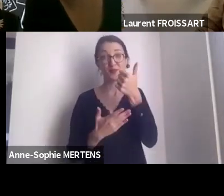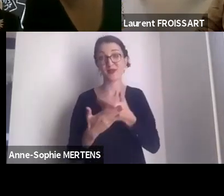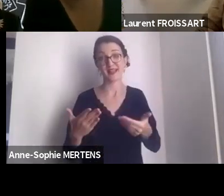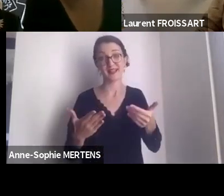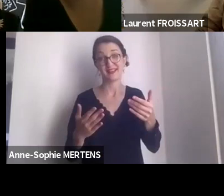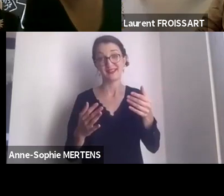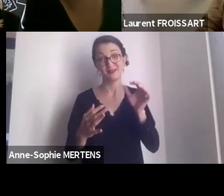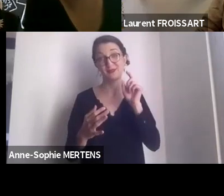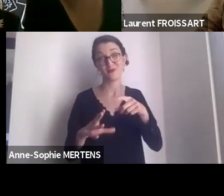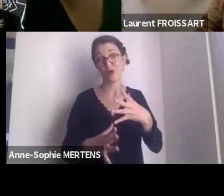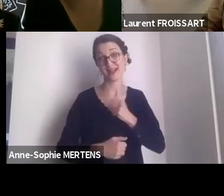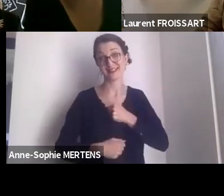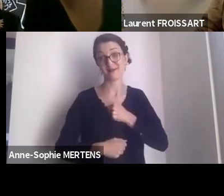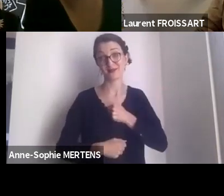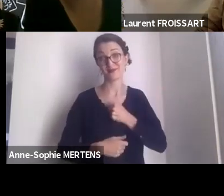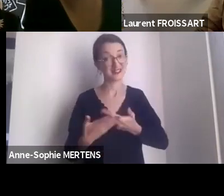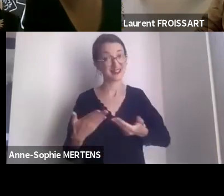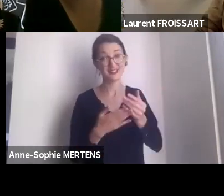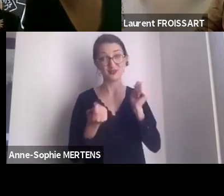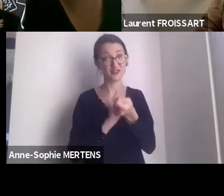faire. Parce que, voilà,